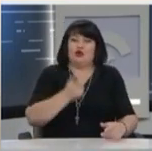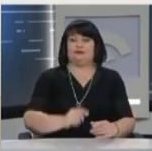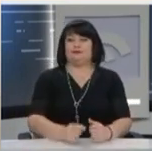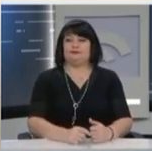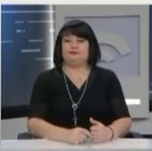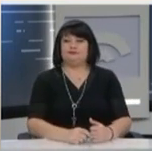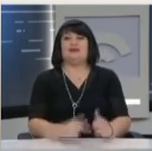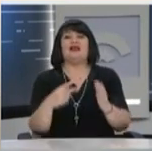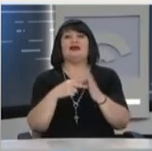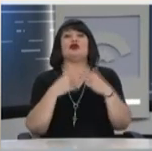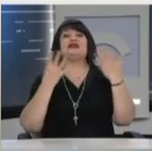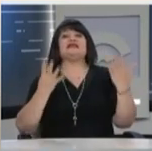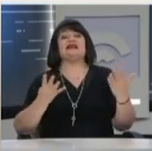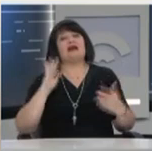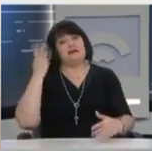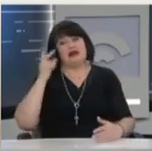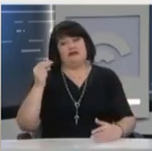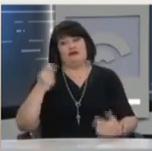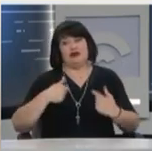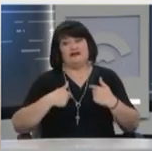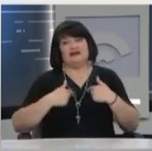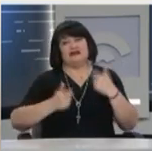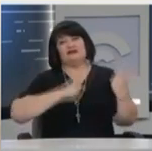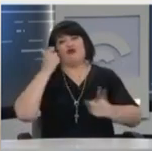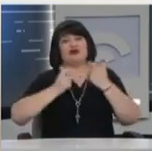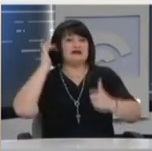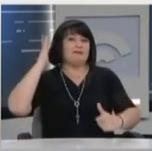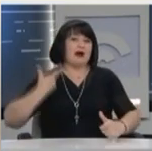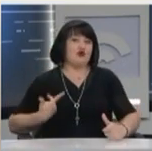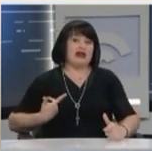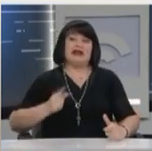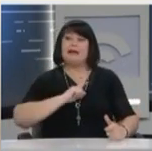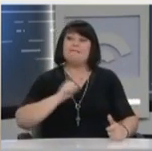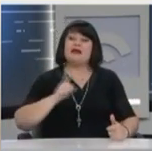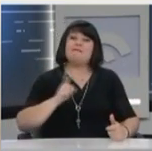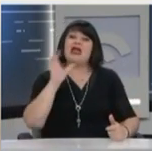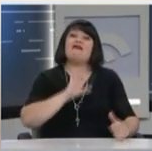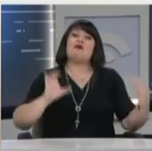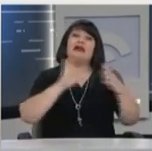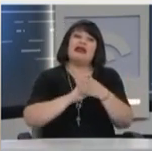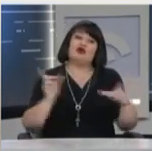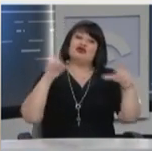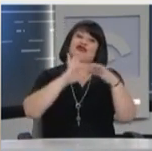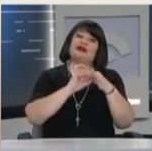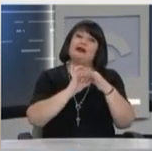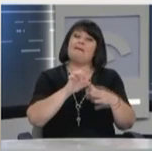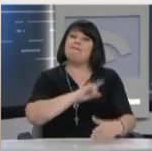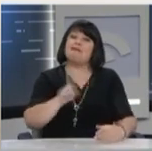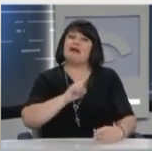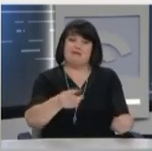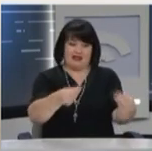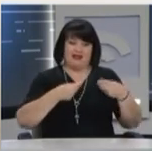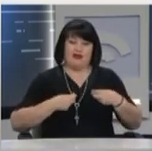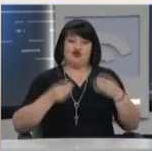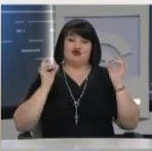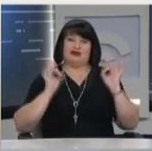υπενθυμίσω, το 2009, όταν ήμουν βουλευτής και φώναζα στην κυρία Μπακογιάννη, μη του συνδέετε με την Ευρωπαϊκή Ένωση. Δεν θα μας δώσουν το